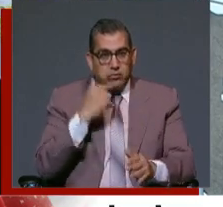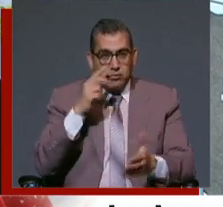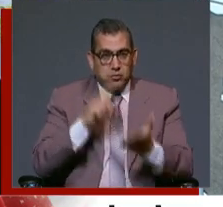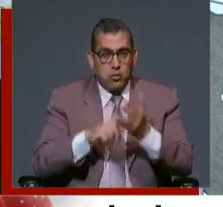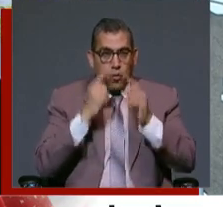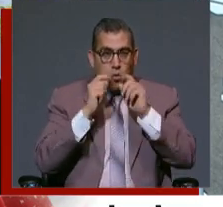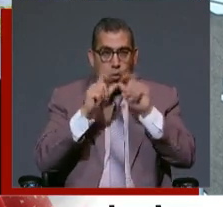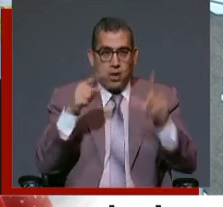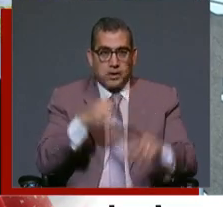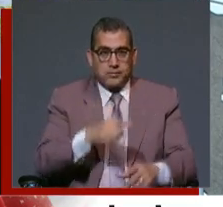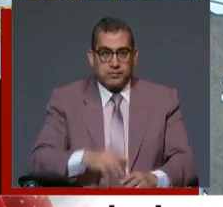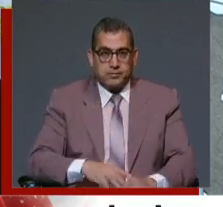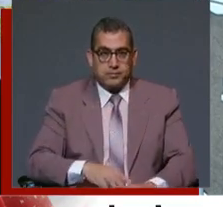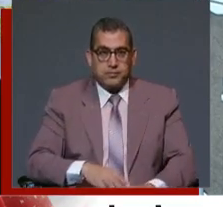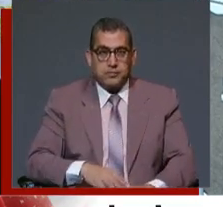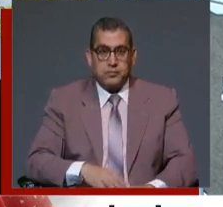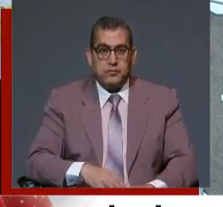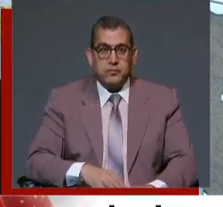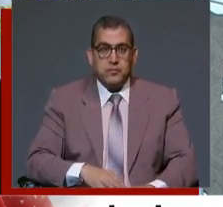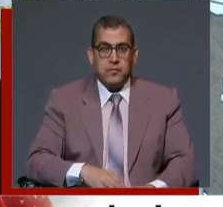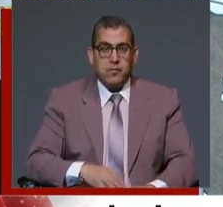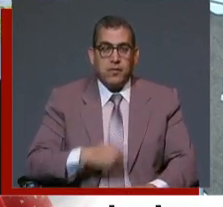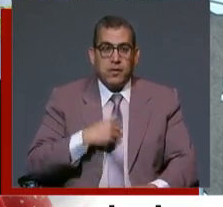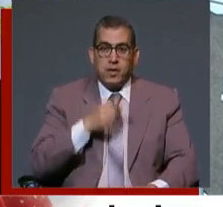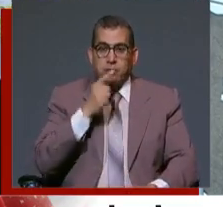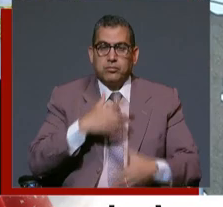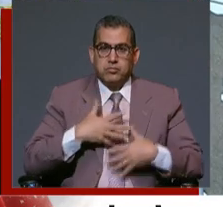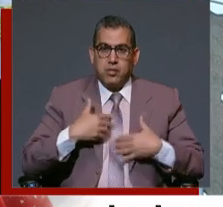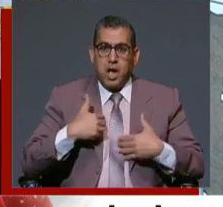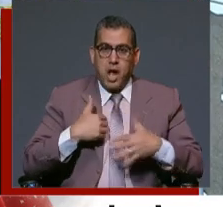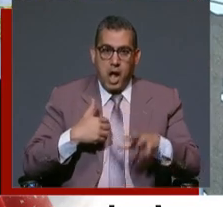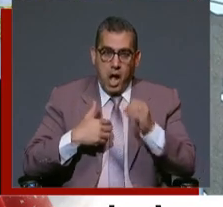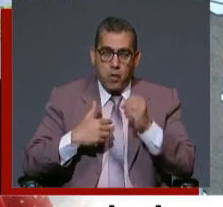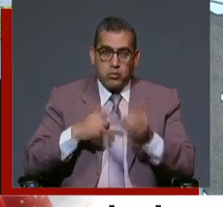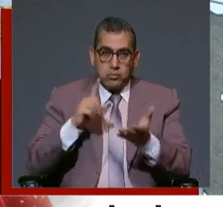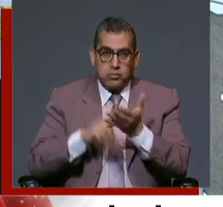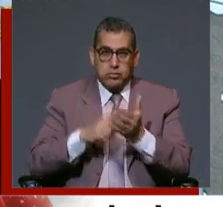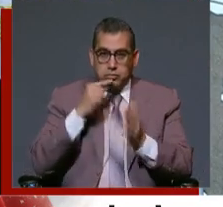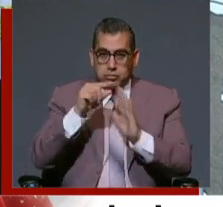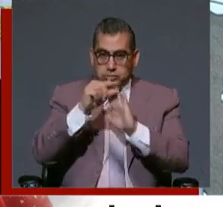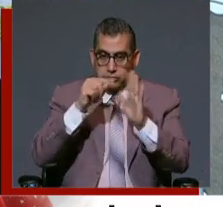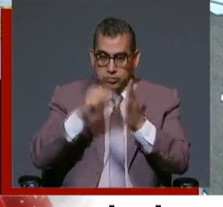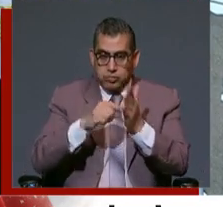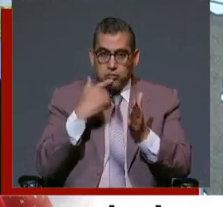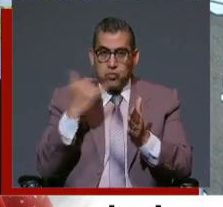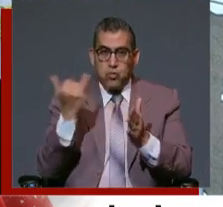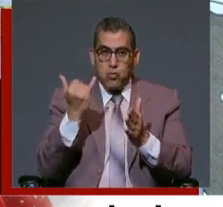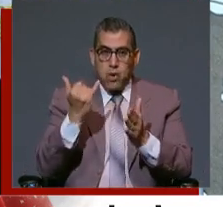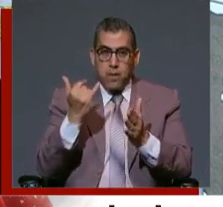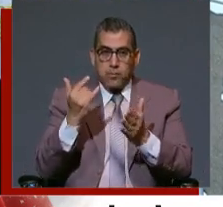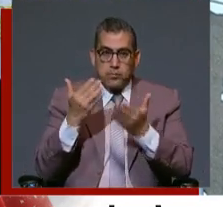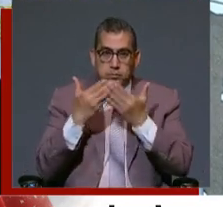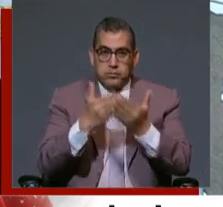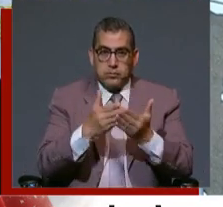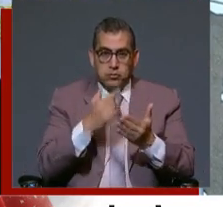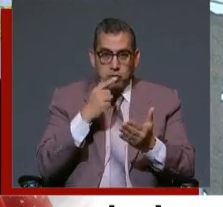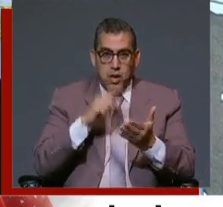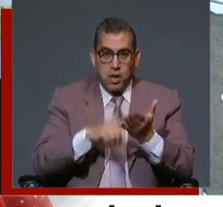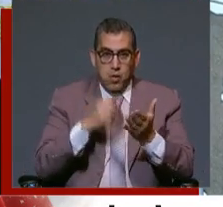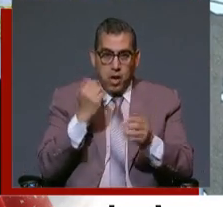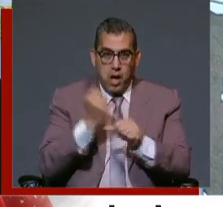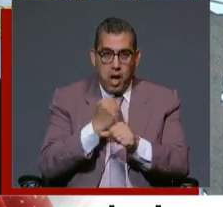واضح. فأغلى أمانية هي أنه رغم من تعقيد الموضوع فإن عملكم سيقود